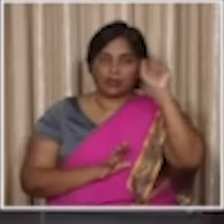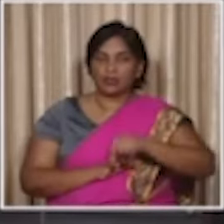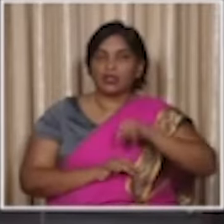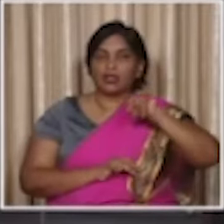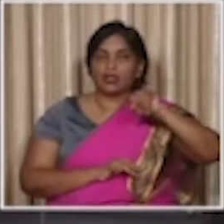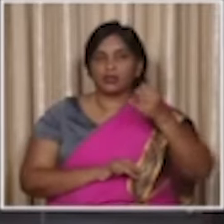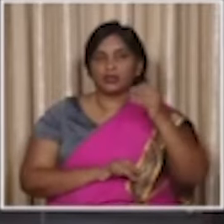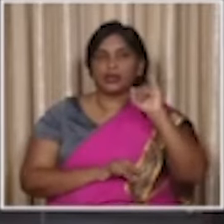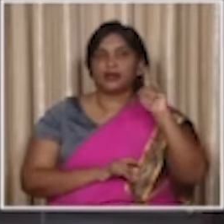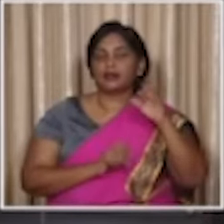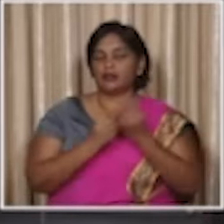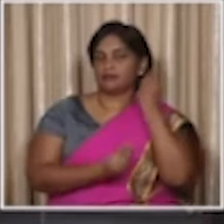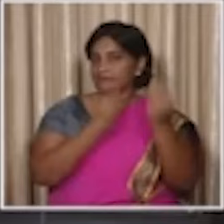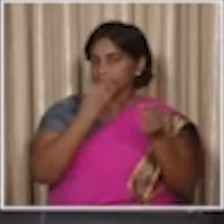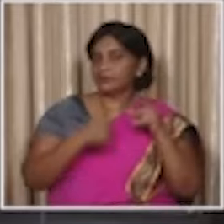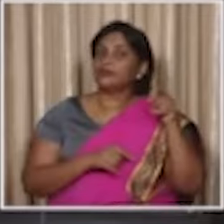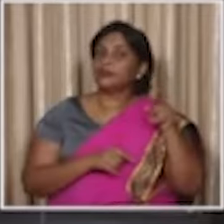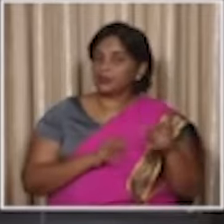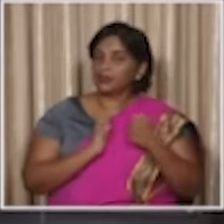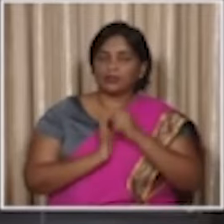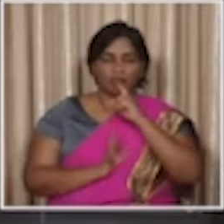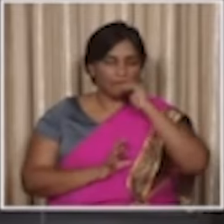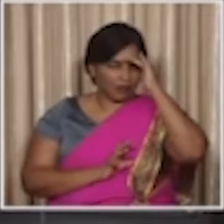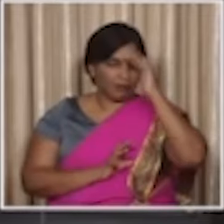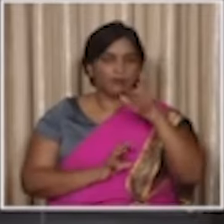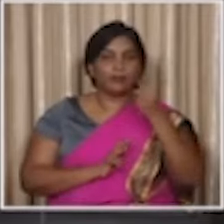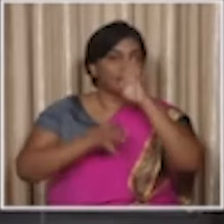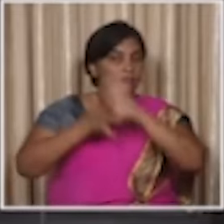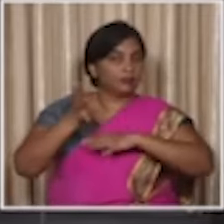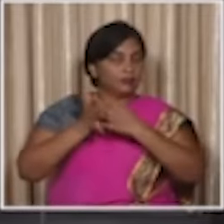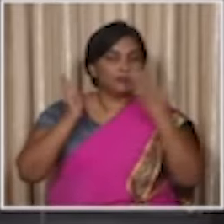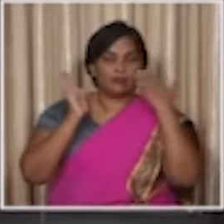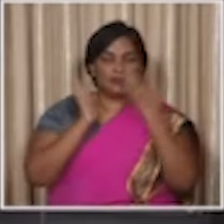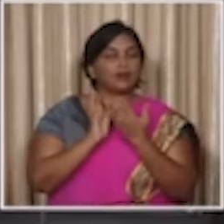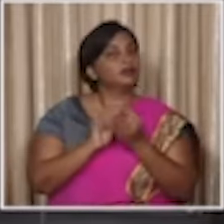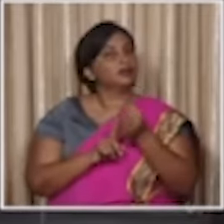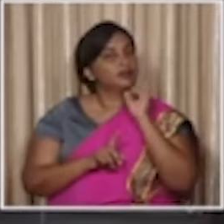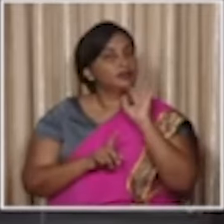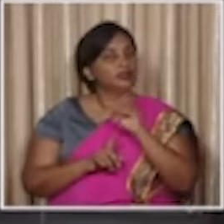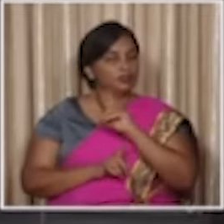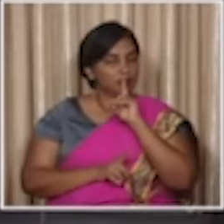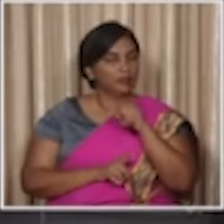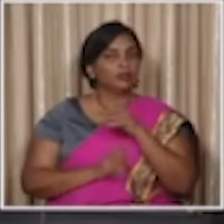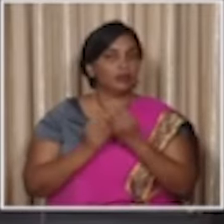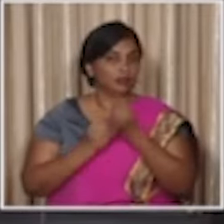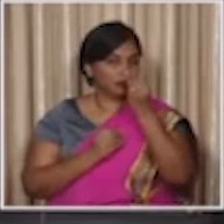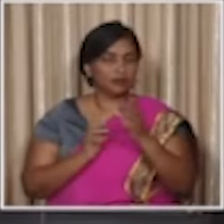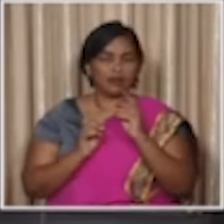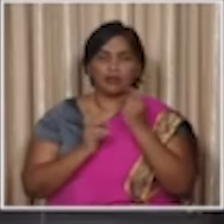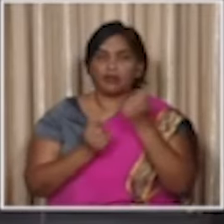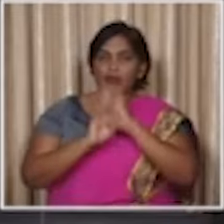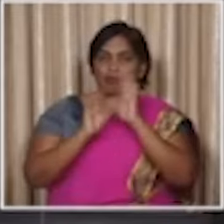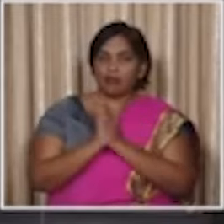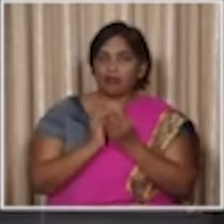635961කට ප්‍රතිලාභ ලබා දුන්නා. එතකොට ගරු කතානායකතුමනි අයවැය යෝජනාවලියේ ජනාධිපතිතුමා යෝජනා කරා මේ ලබා දෙන ප්‍රතිපාදන